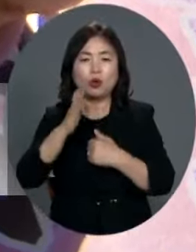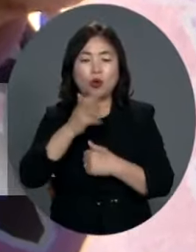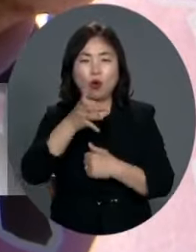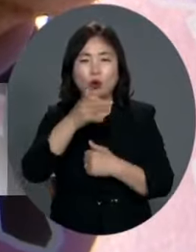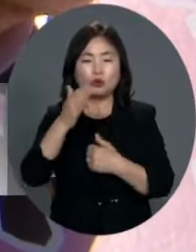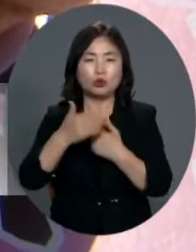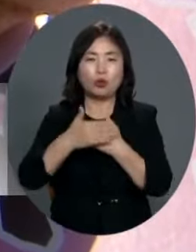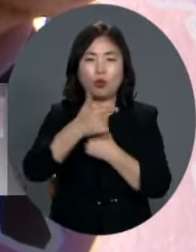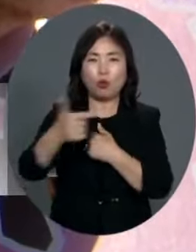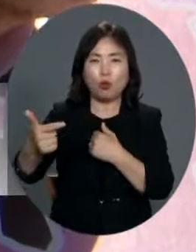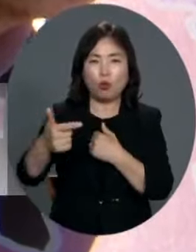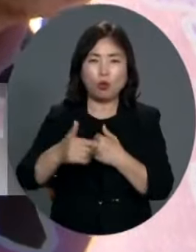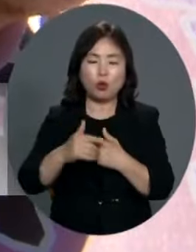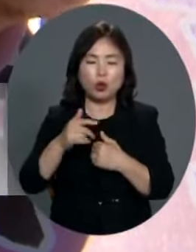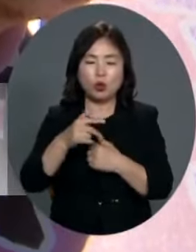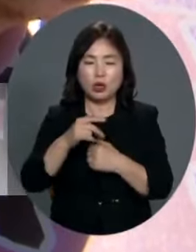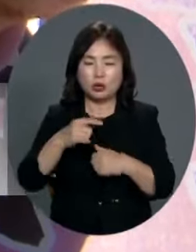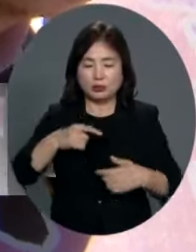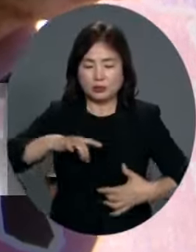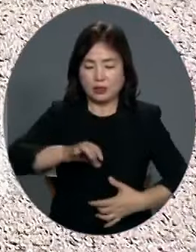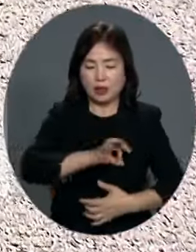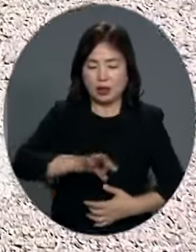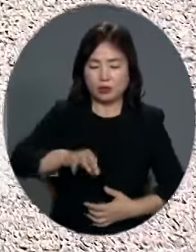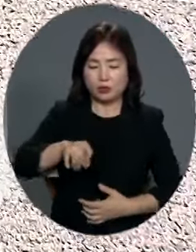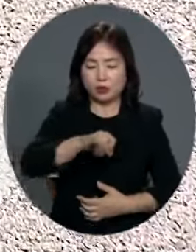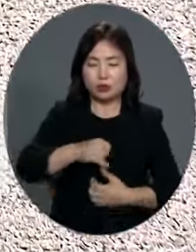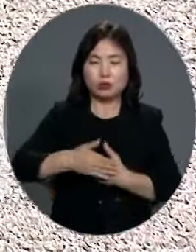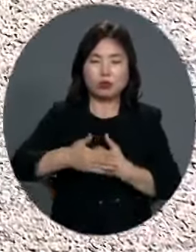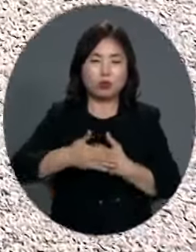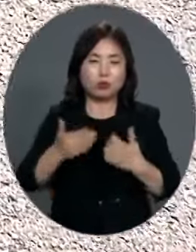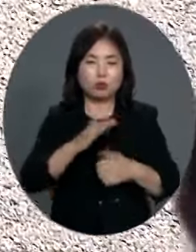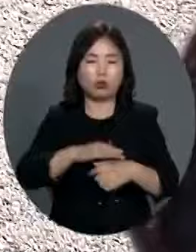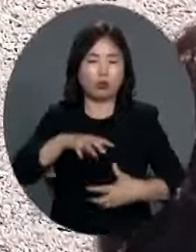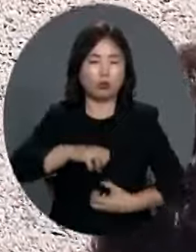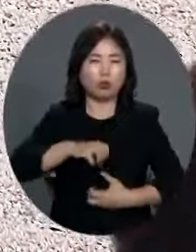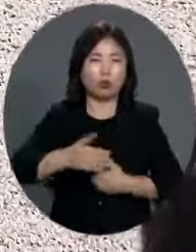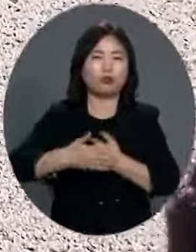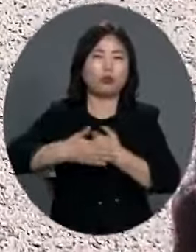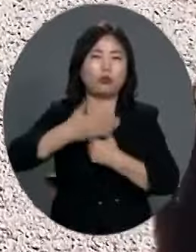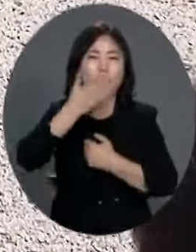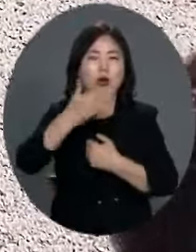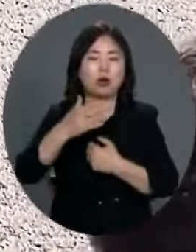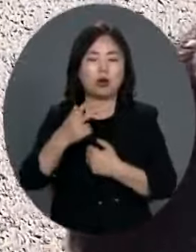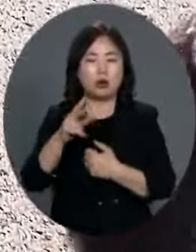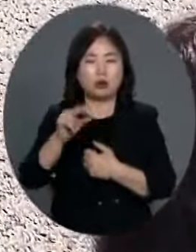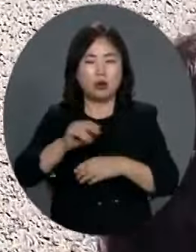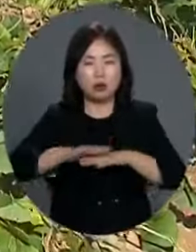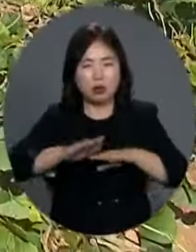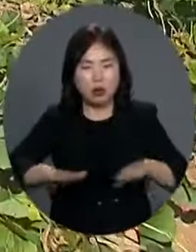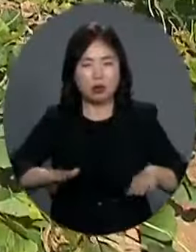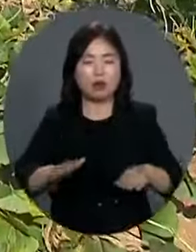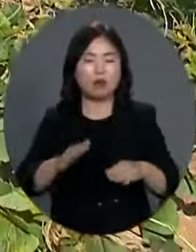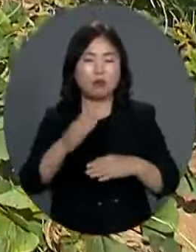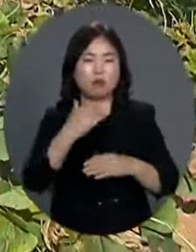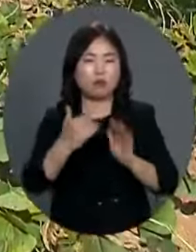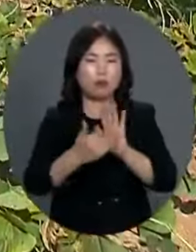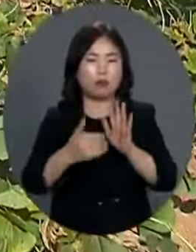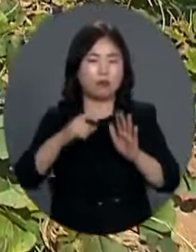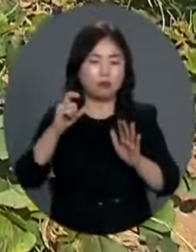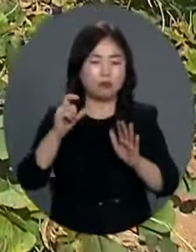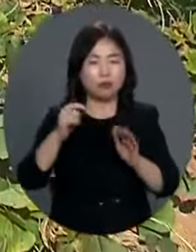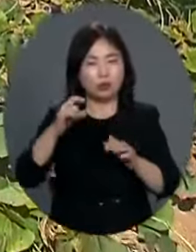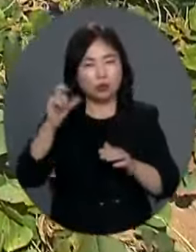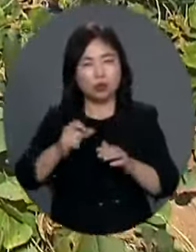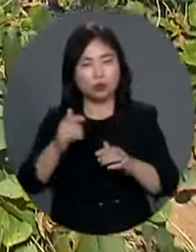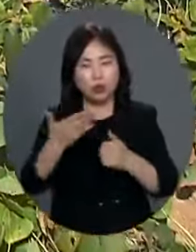있고 장내 유산균 성장을 촉진해 소화를 돕습니다. 변비를 개선하는 데도 좋고 면역력을 키우고 뼈를 튼튼하게